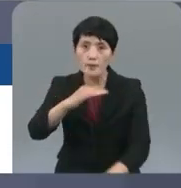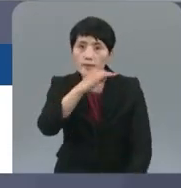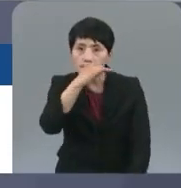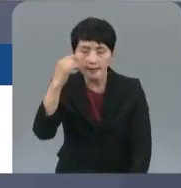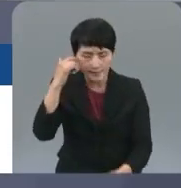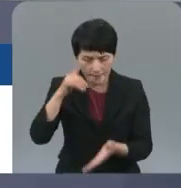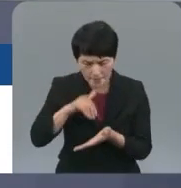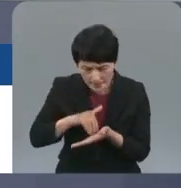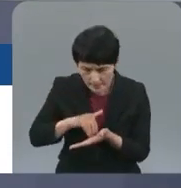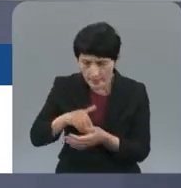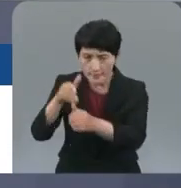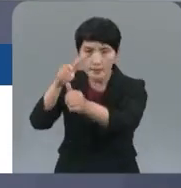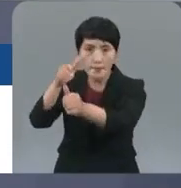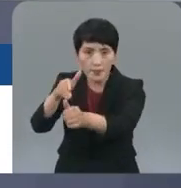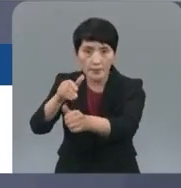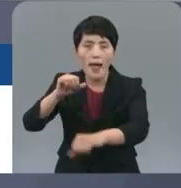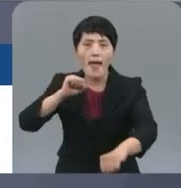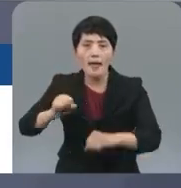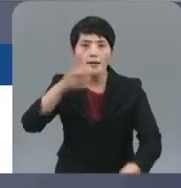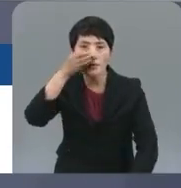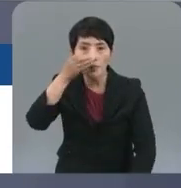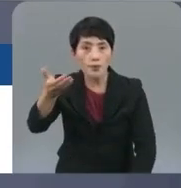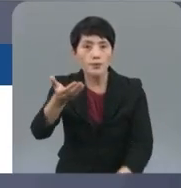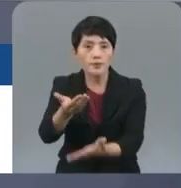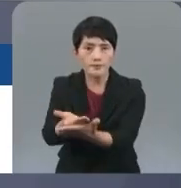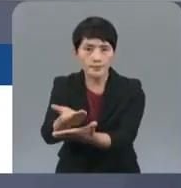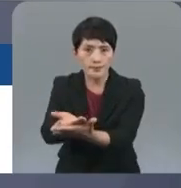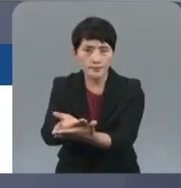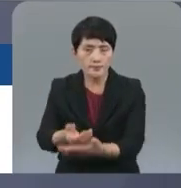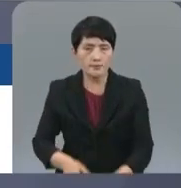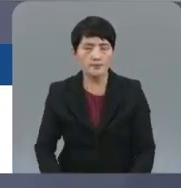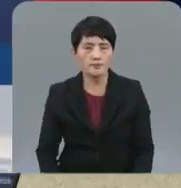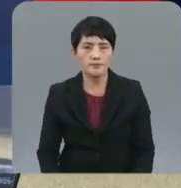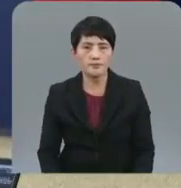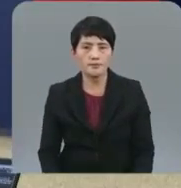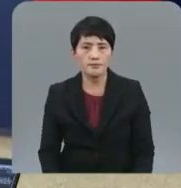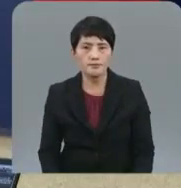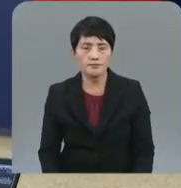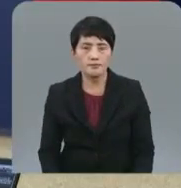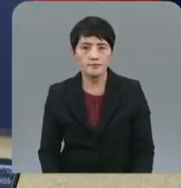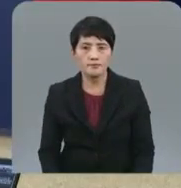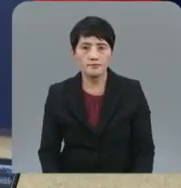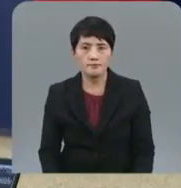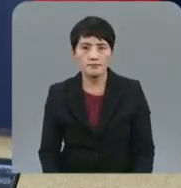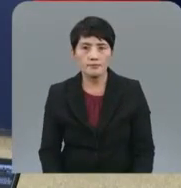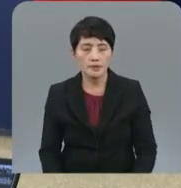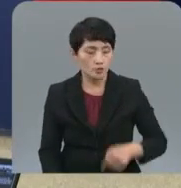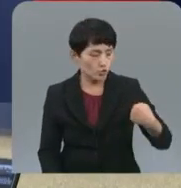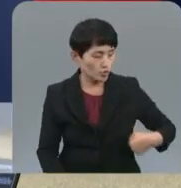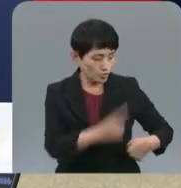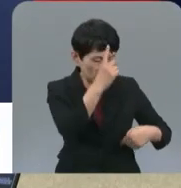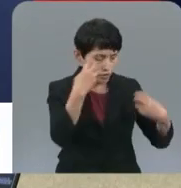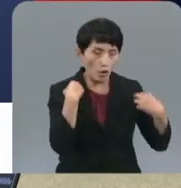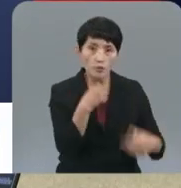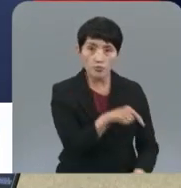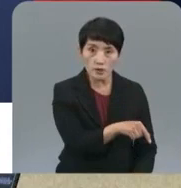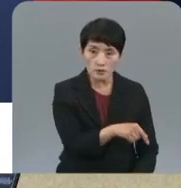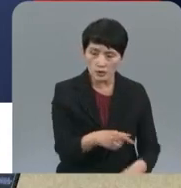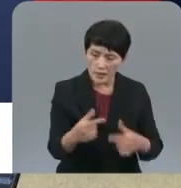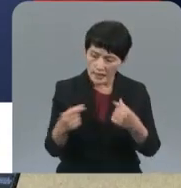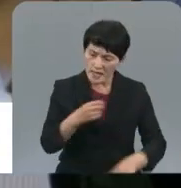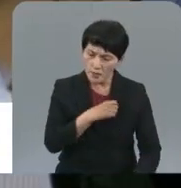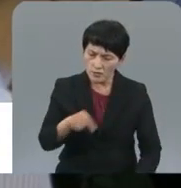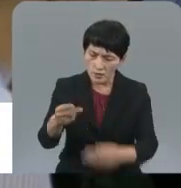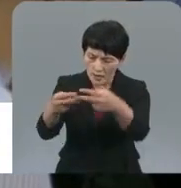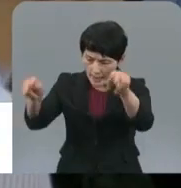en face et a concrétiser leurs réflexion sur le passé avec des actes appropriés afin de relancer les relations bilatérales